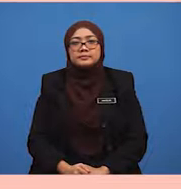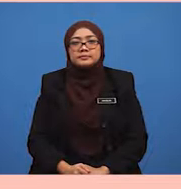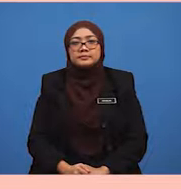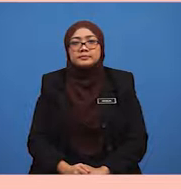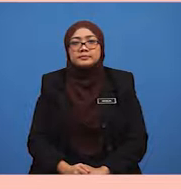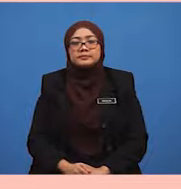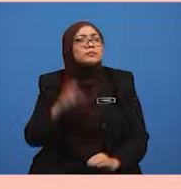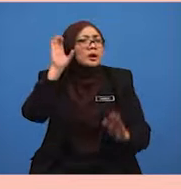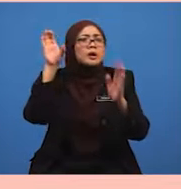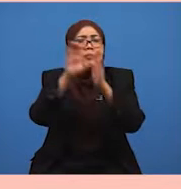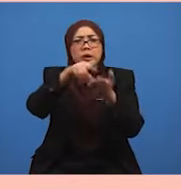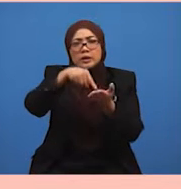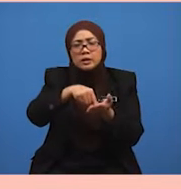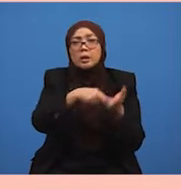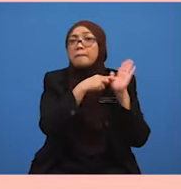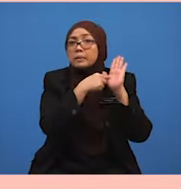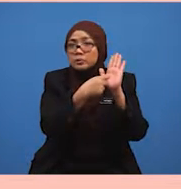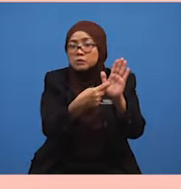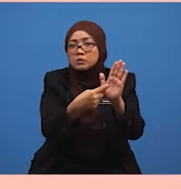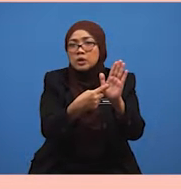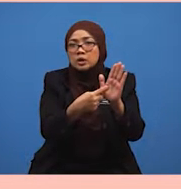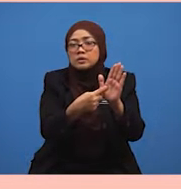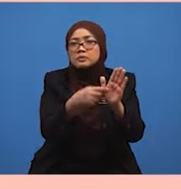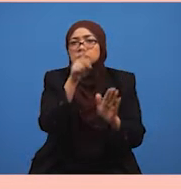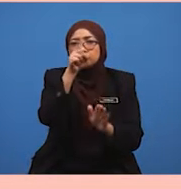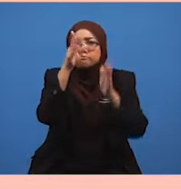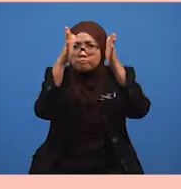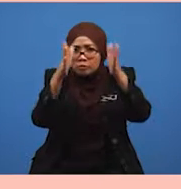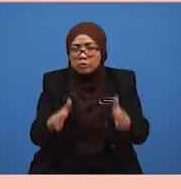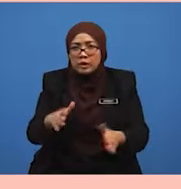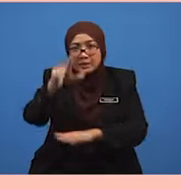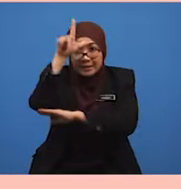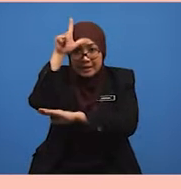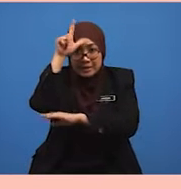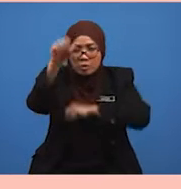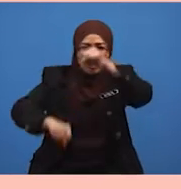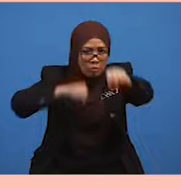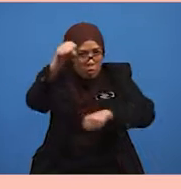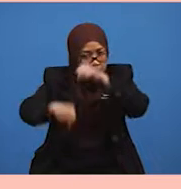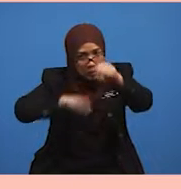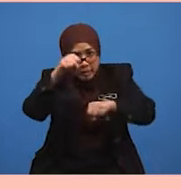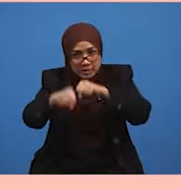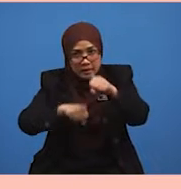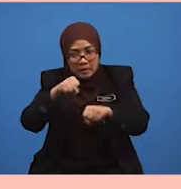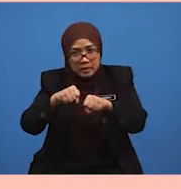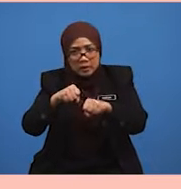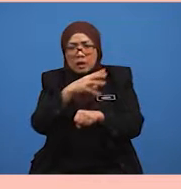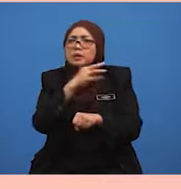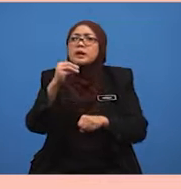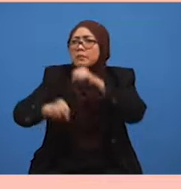Gambar ini menunjukkan seorang lelaki yang tengah kayuh basikal. Basikal ini akan bergerak